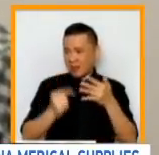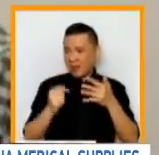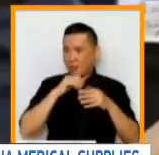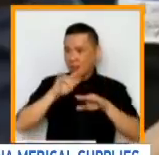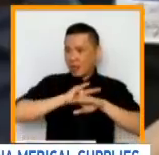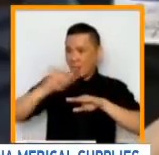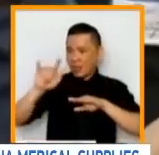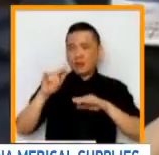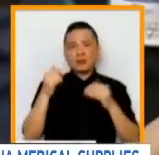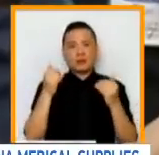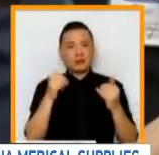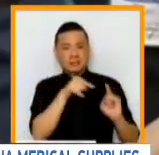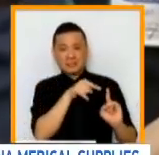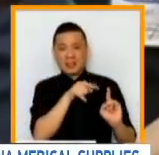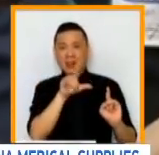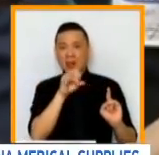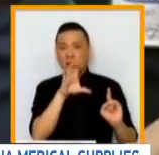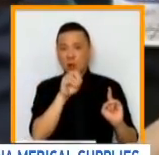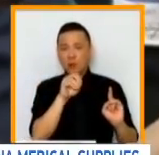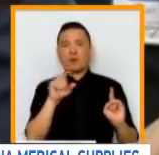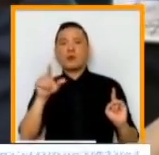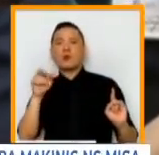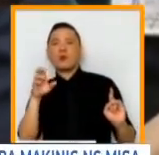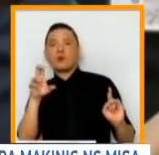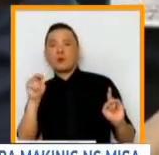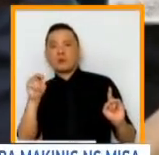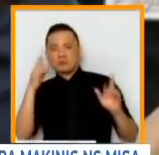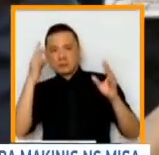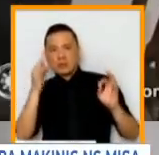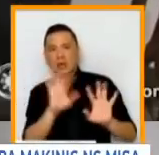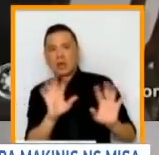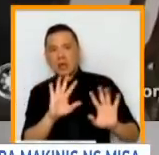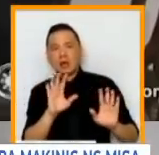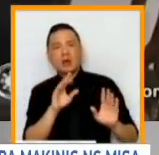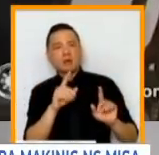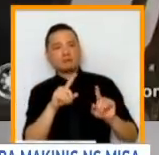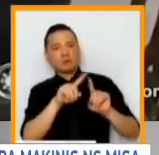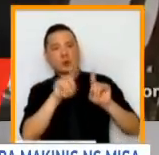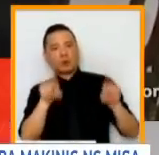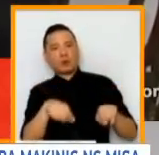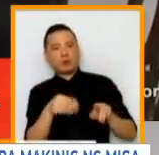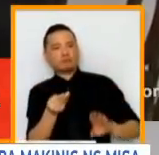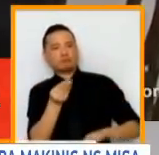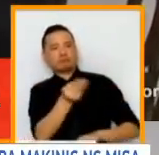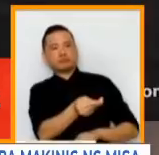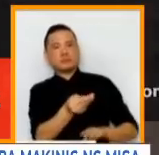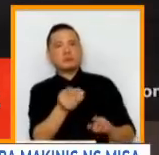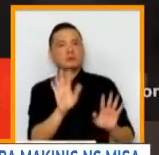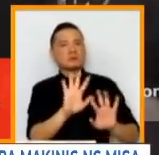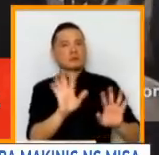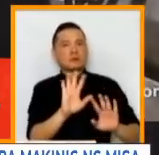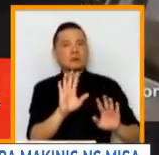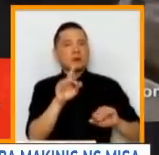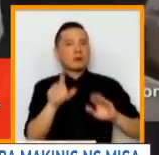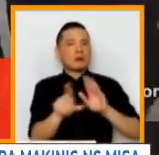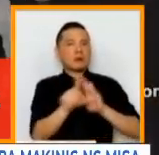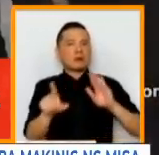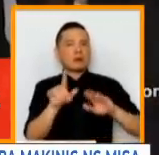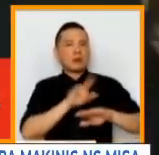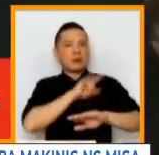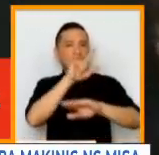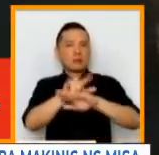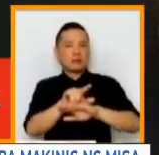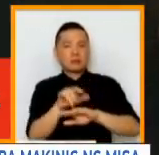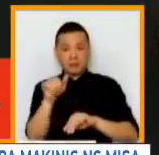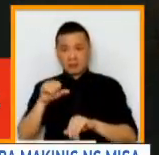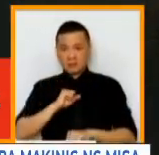Lau. Siya ang pumirma ng 7.9 billion pesos na kontrata sa Pharmally Pharmaceuticals Corporation na iniimbestigahan ng Senado.